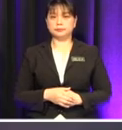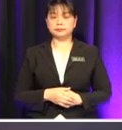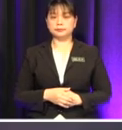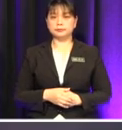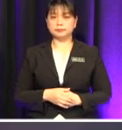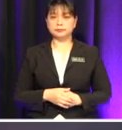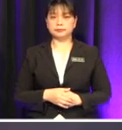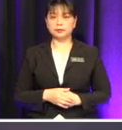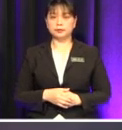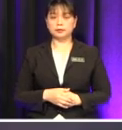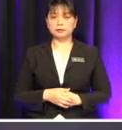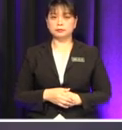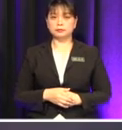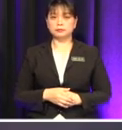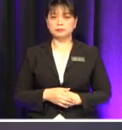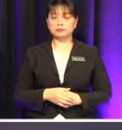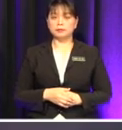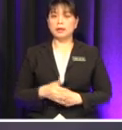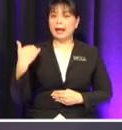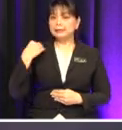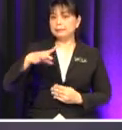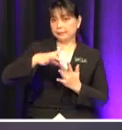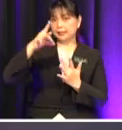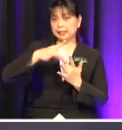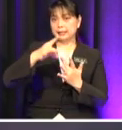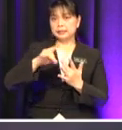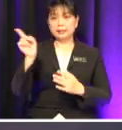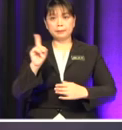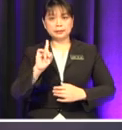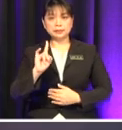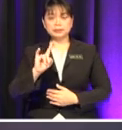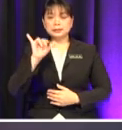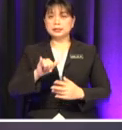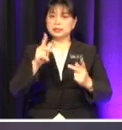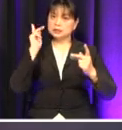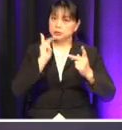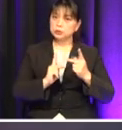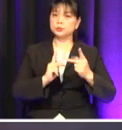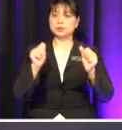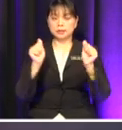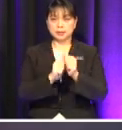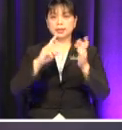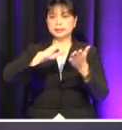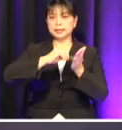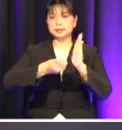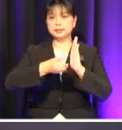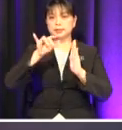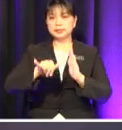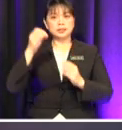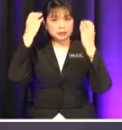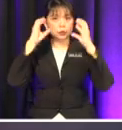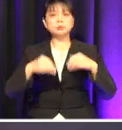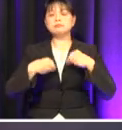sekarang antara Pilihannya yang mana yang bersesuaian dengan definisi yang saya beri tadi